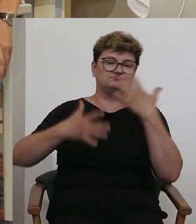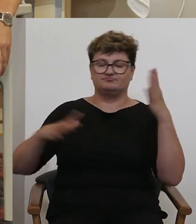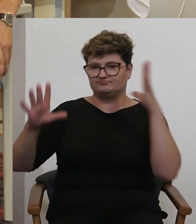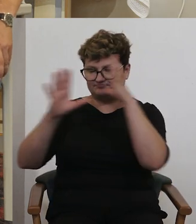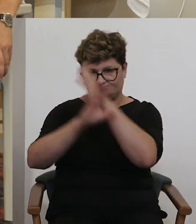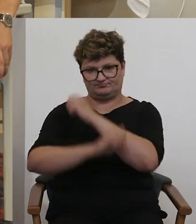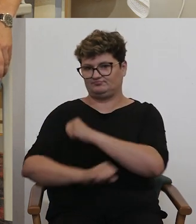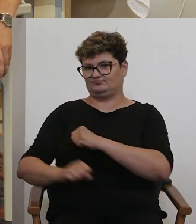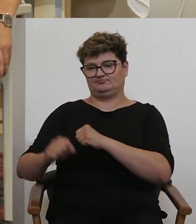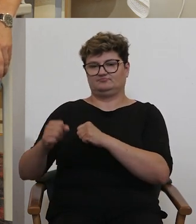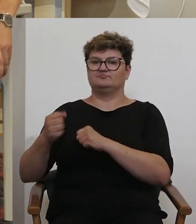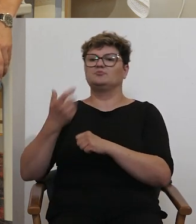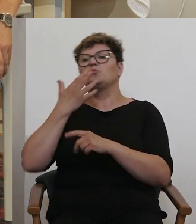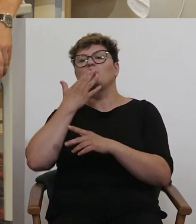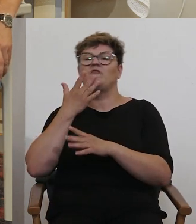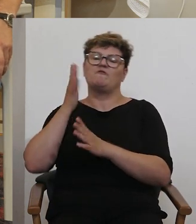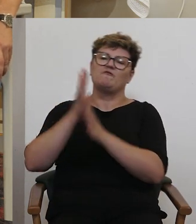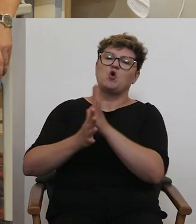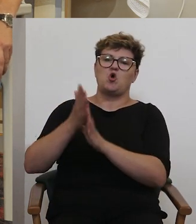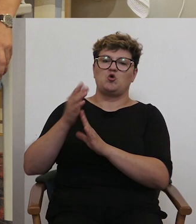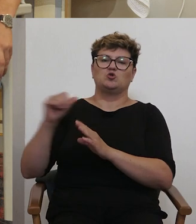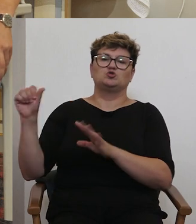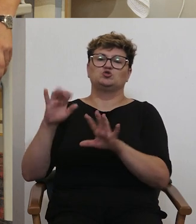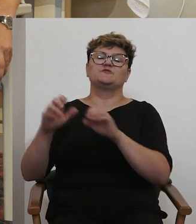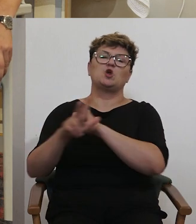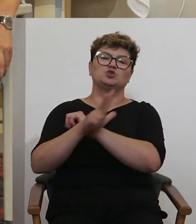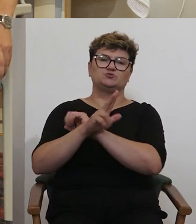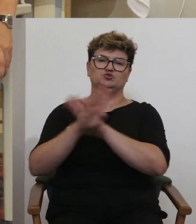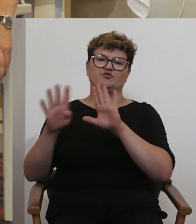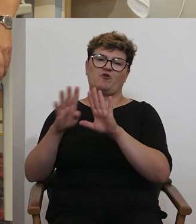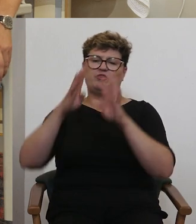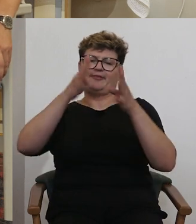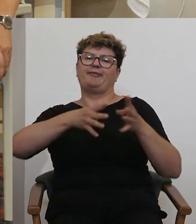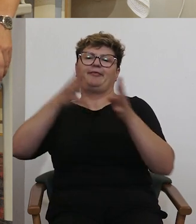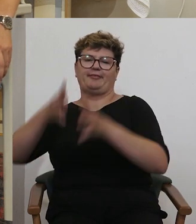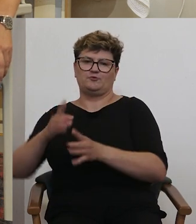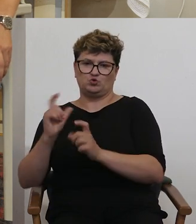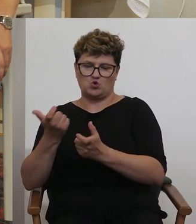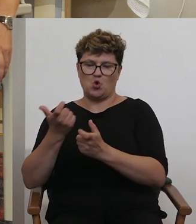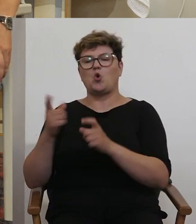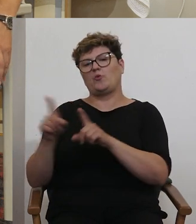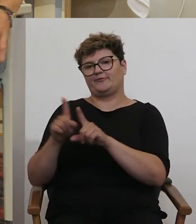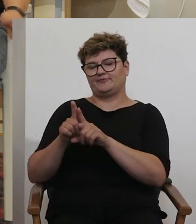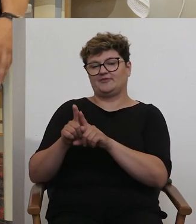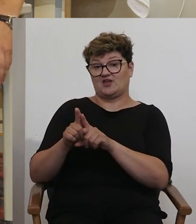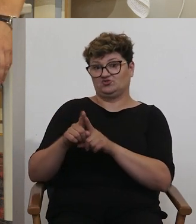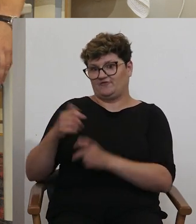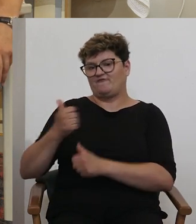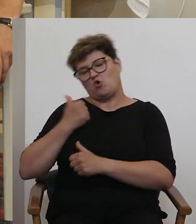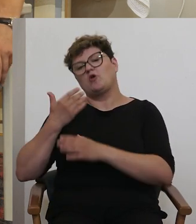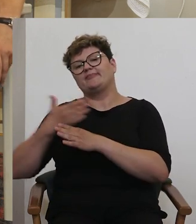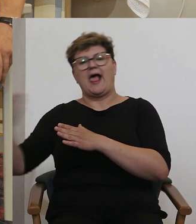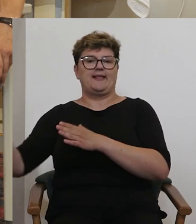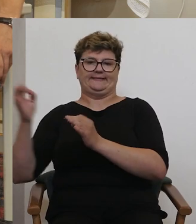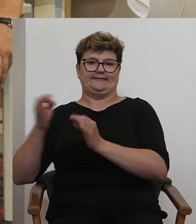co mówiono o tym wojsku przed 89 rokiem i tego, co się mówiło o tym wojsku i mówi dalej